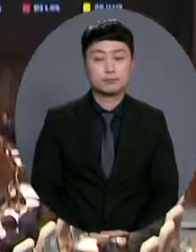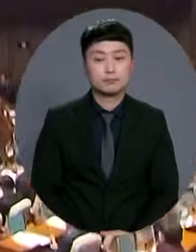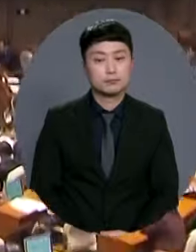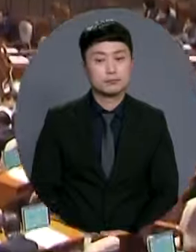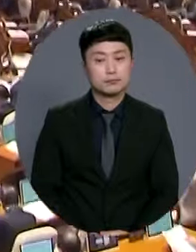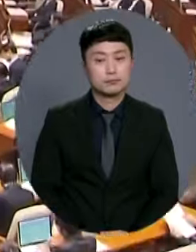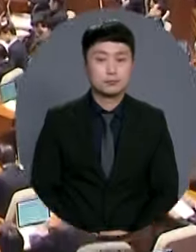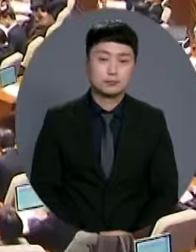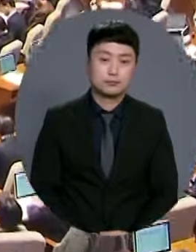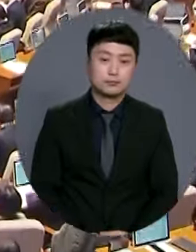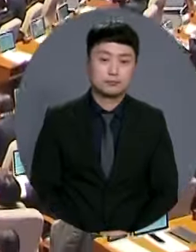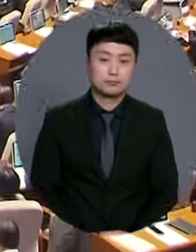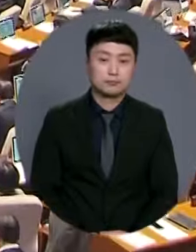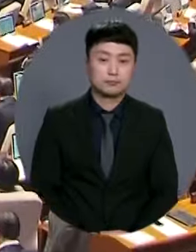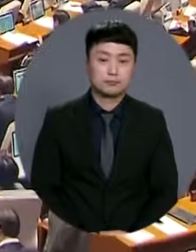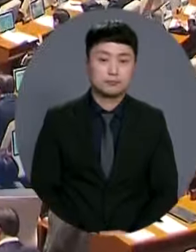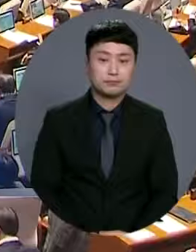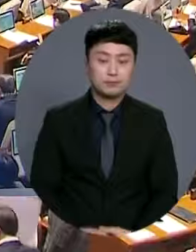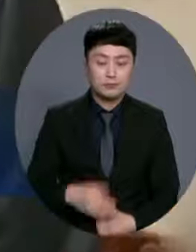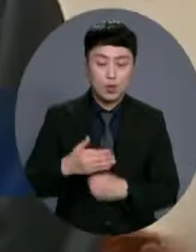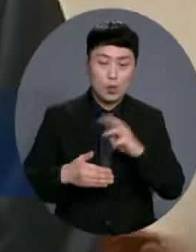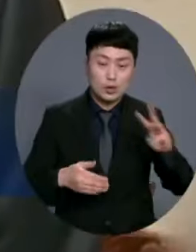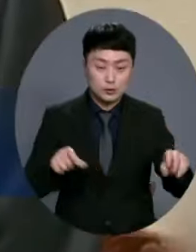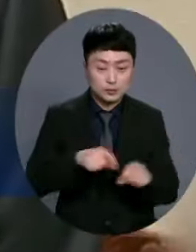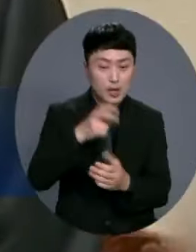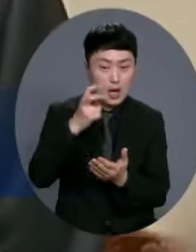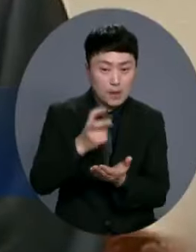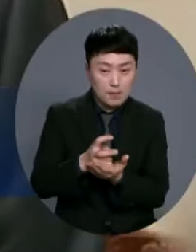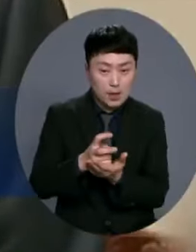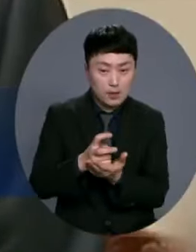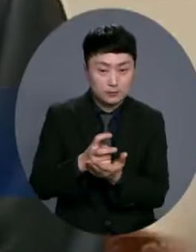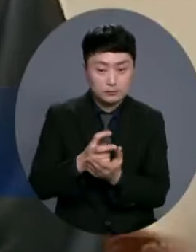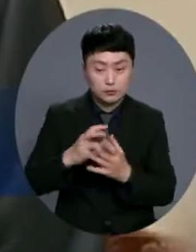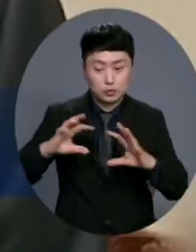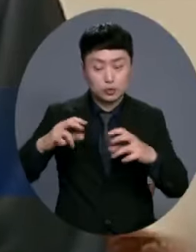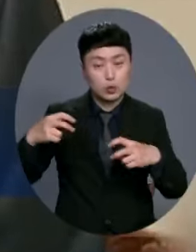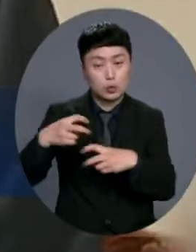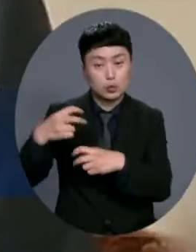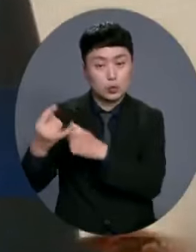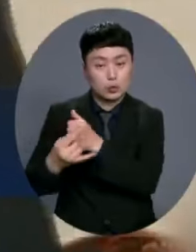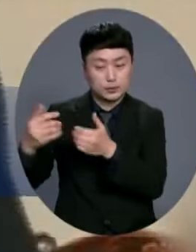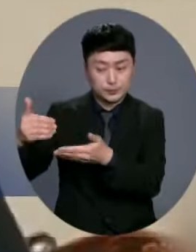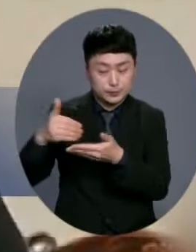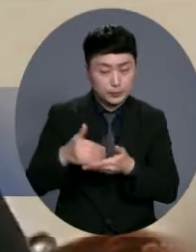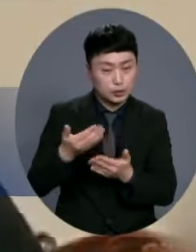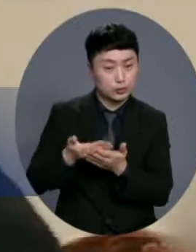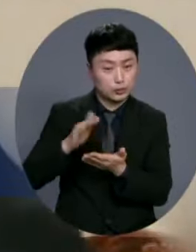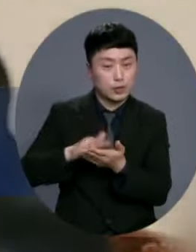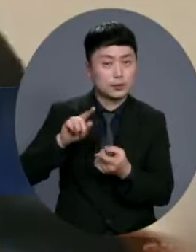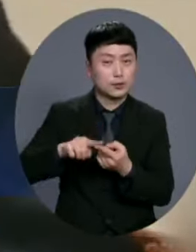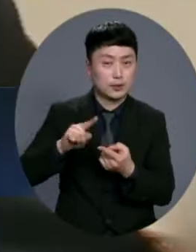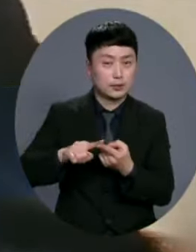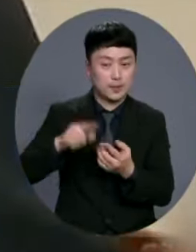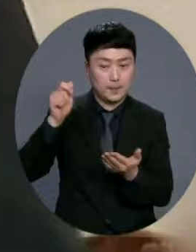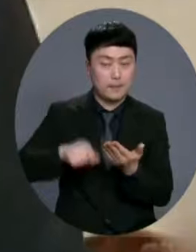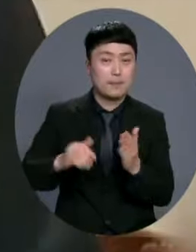달빛 고속철도 건설을 위한 특별법안은 국토교통위원회에 수정한 대로 가결되었음을